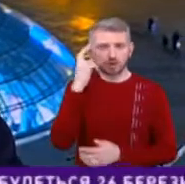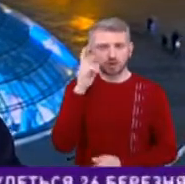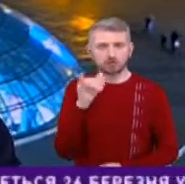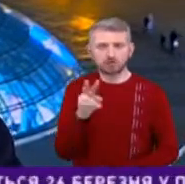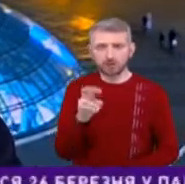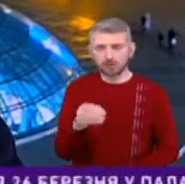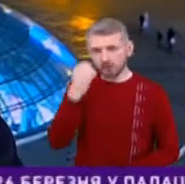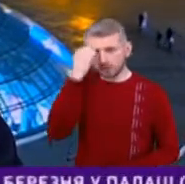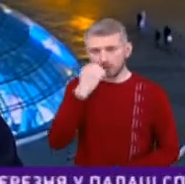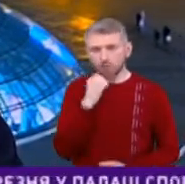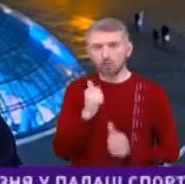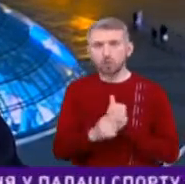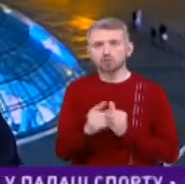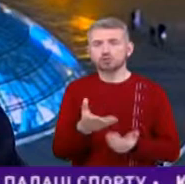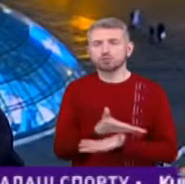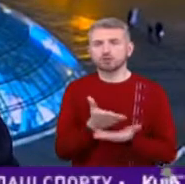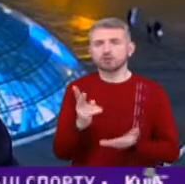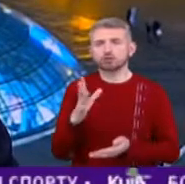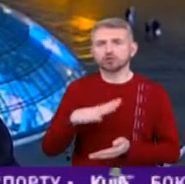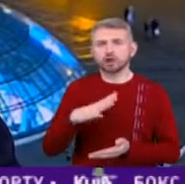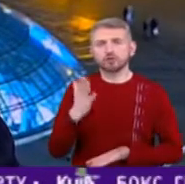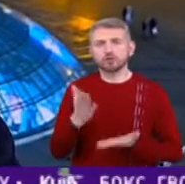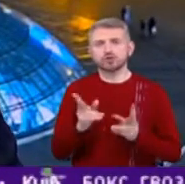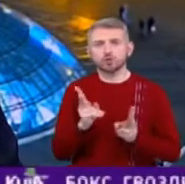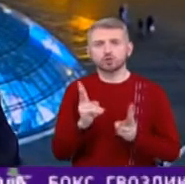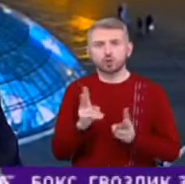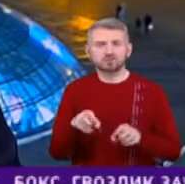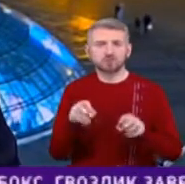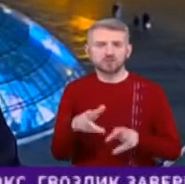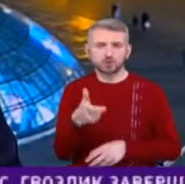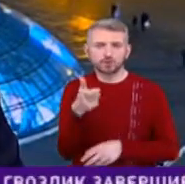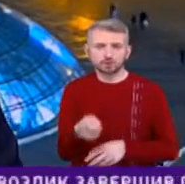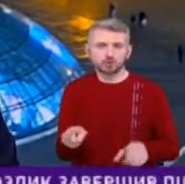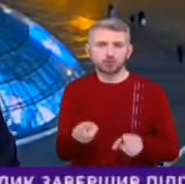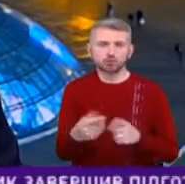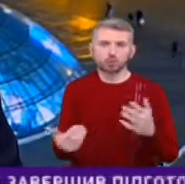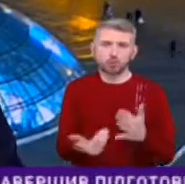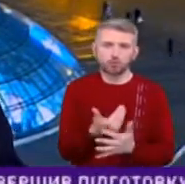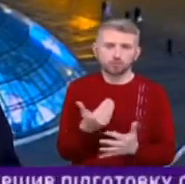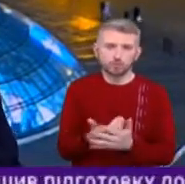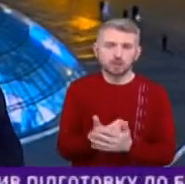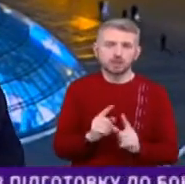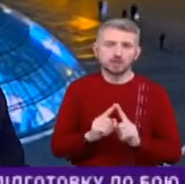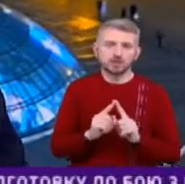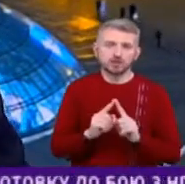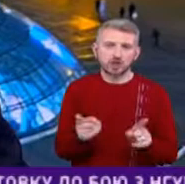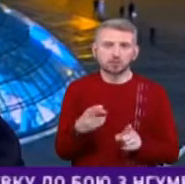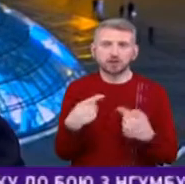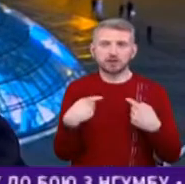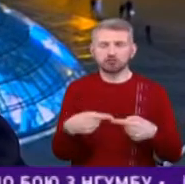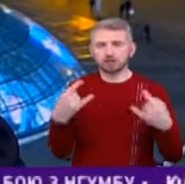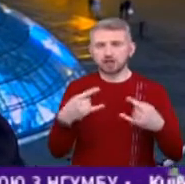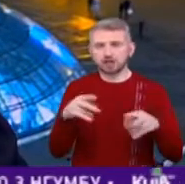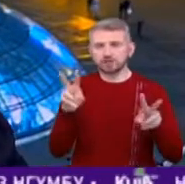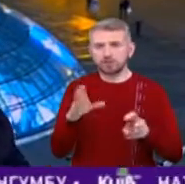Климчук. Я щиро дякую кожному з вас, хто дочекався. Хто, можливо, спеціально вімкнувся на таку нову і незвичайну для інших телеканалів тему.